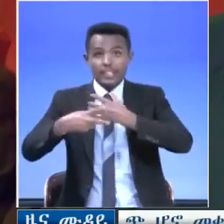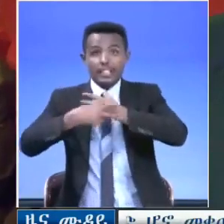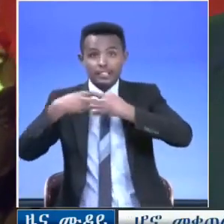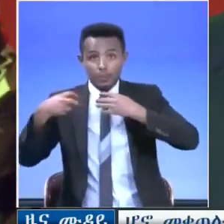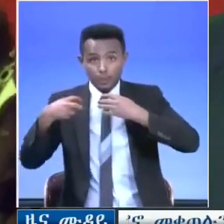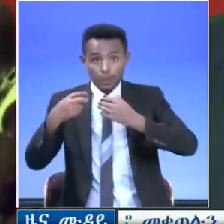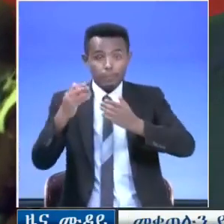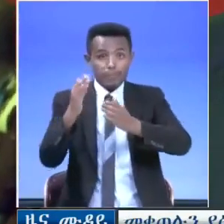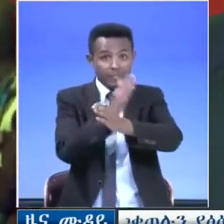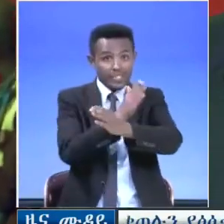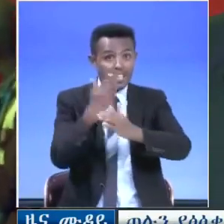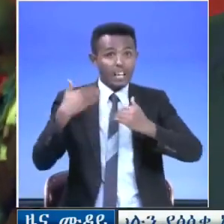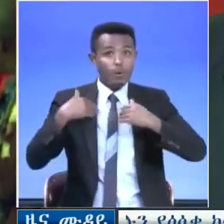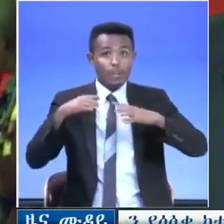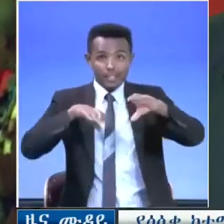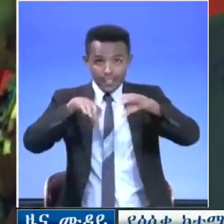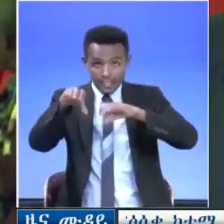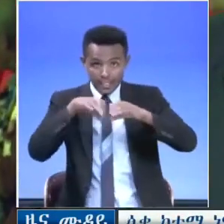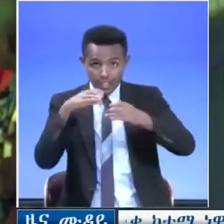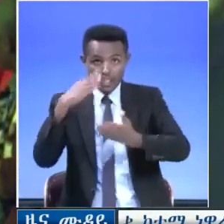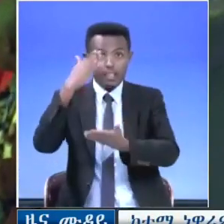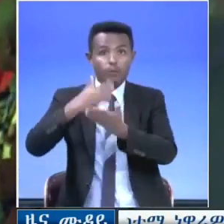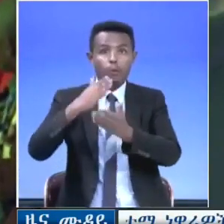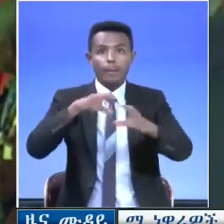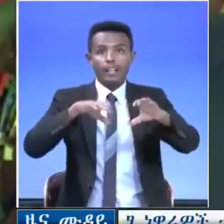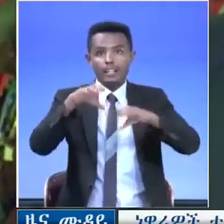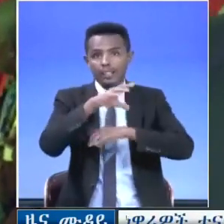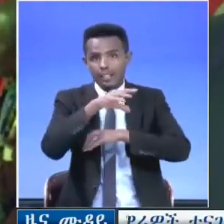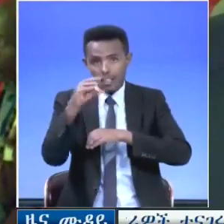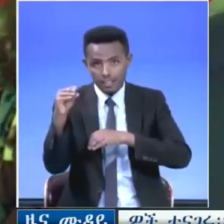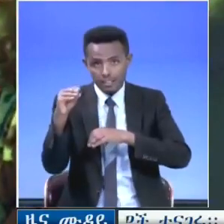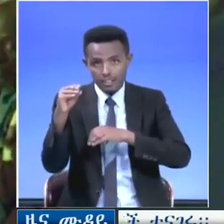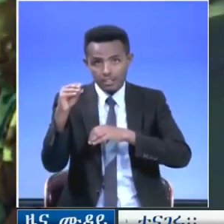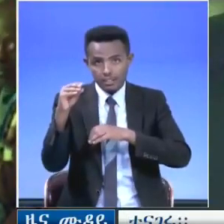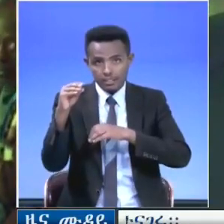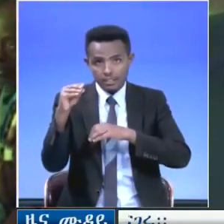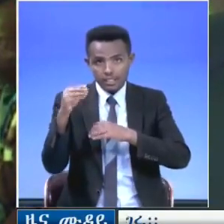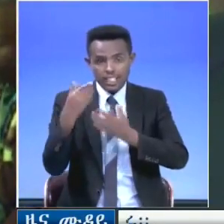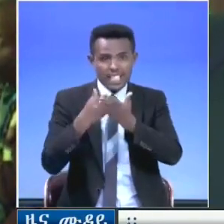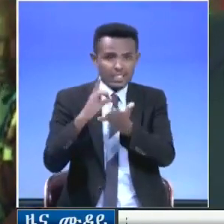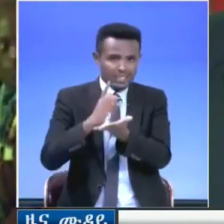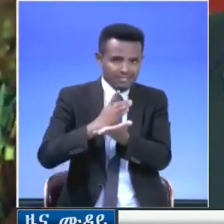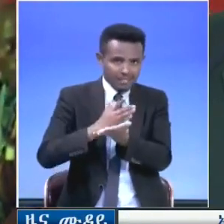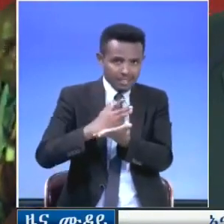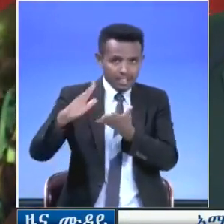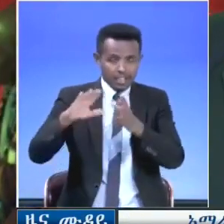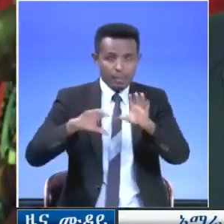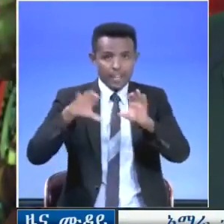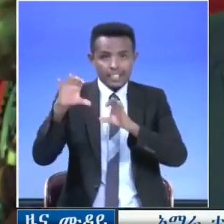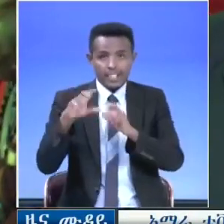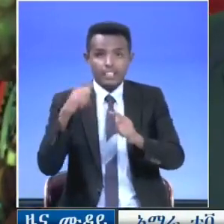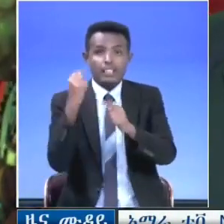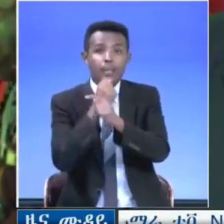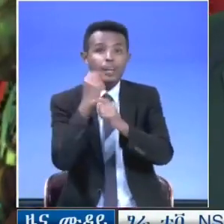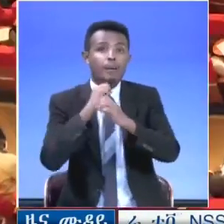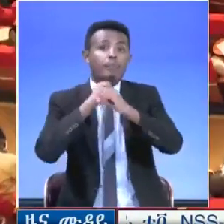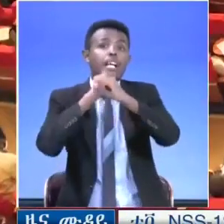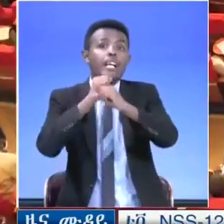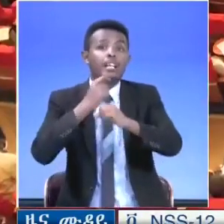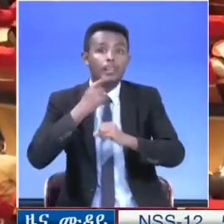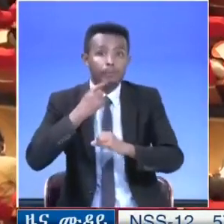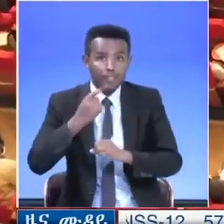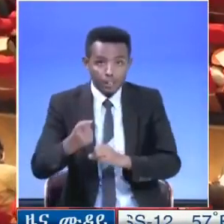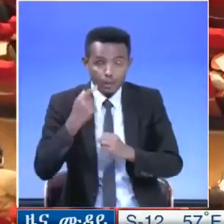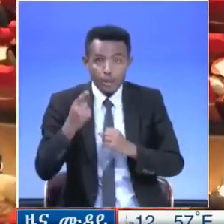በፊት ያለውን ድርጊት እንዲቆም ማድረግና እሱም የማምከል ተግባር ነው መከላከል የምንለው።